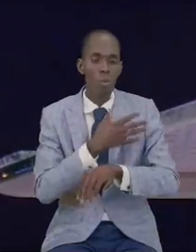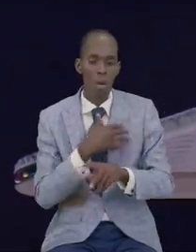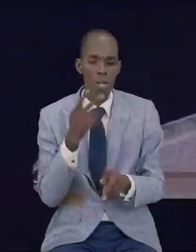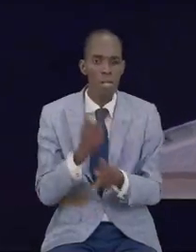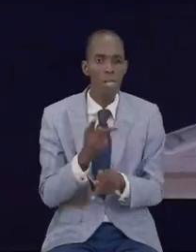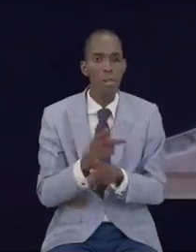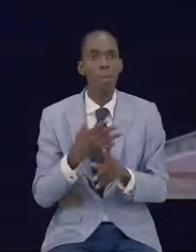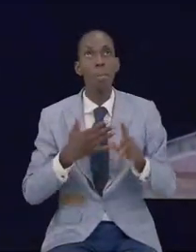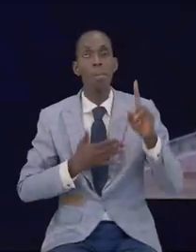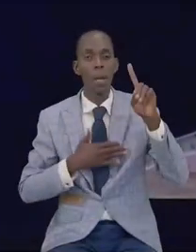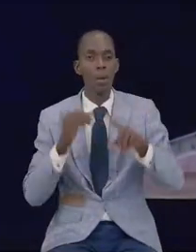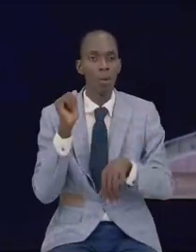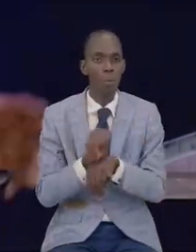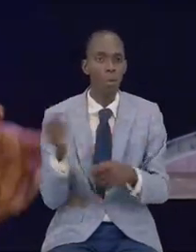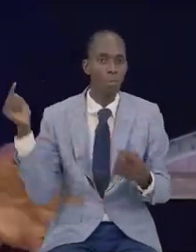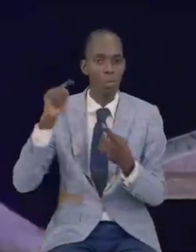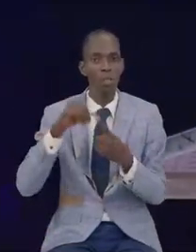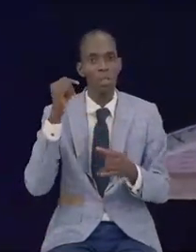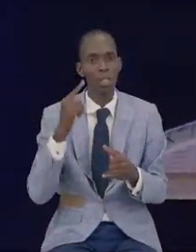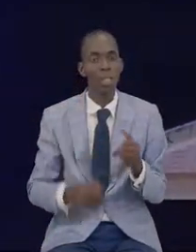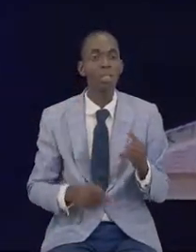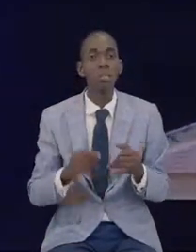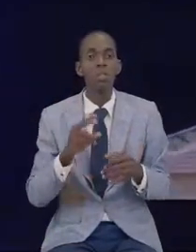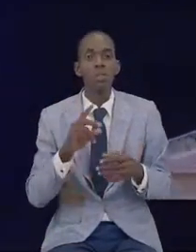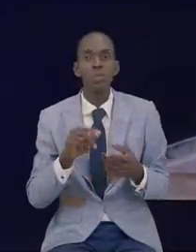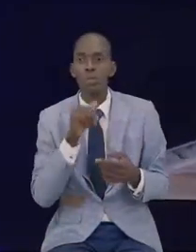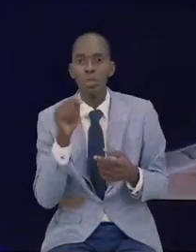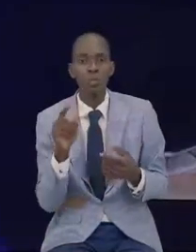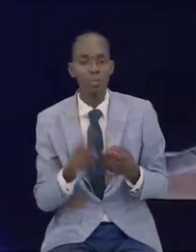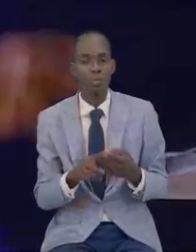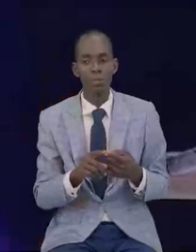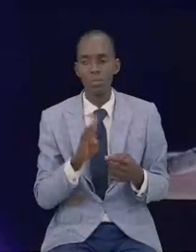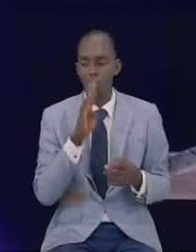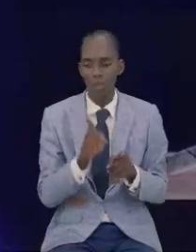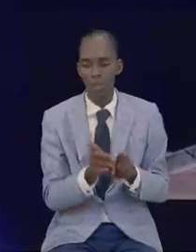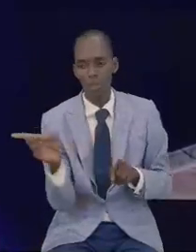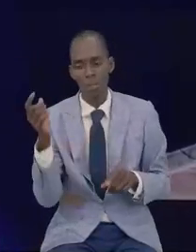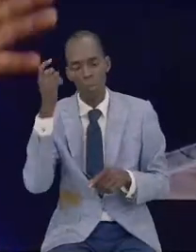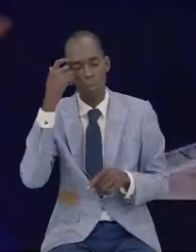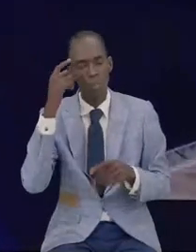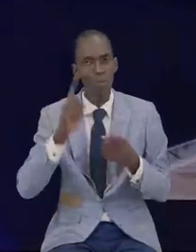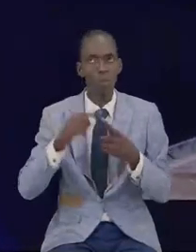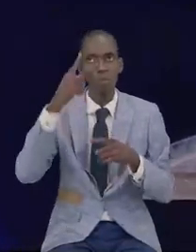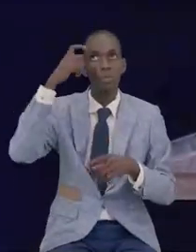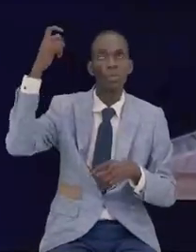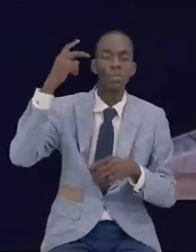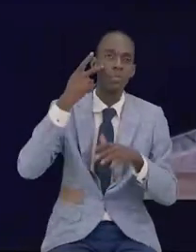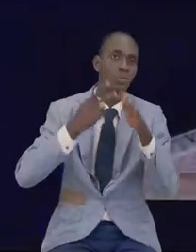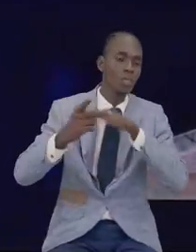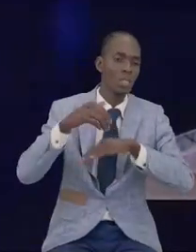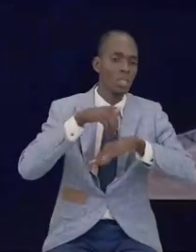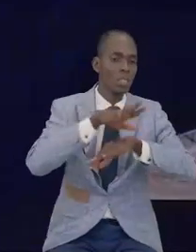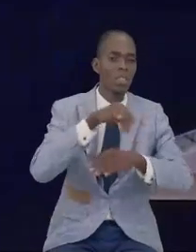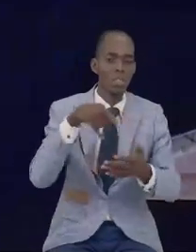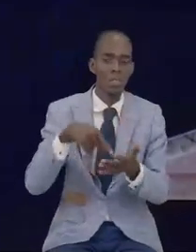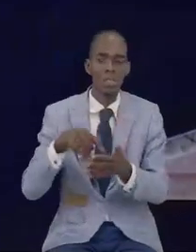fin mes œuvres et ne pas être distrait par les visions, les rêves, prophéties, ceci,